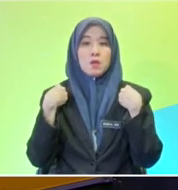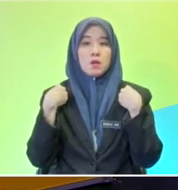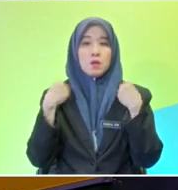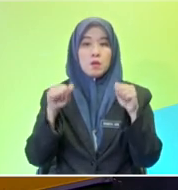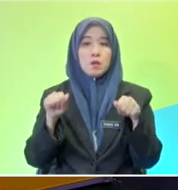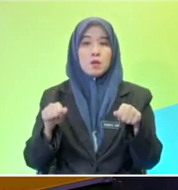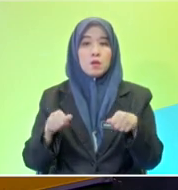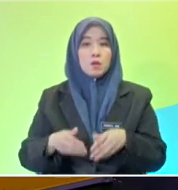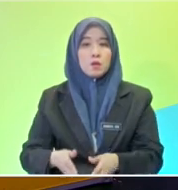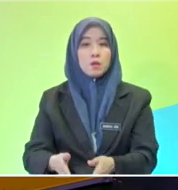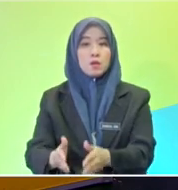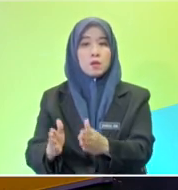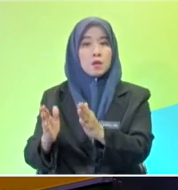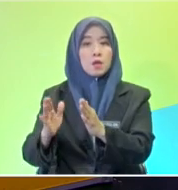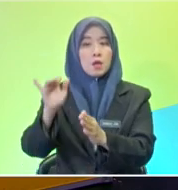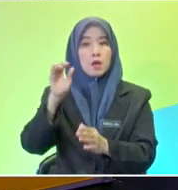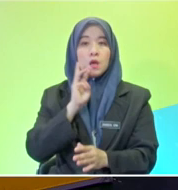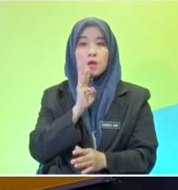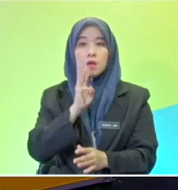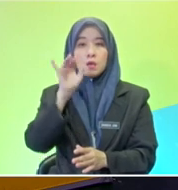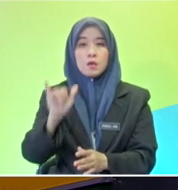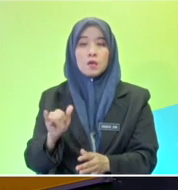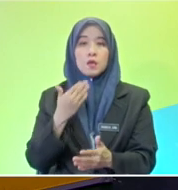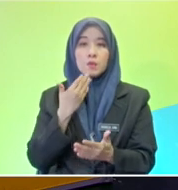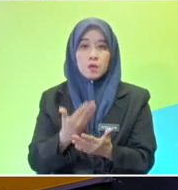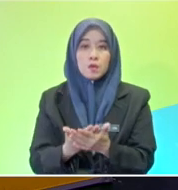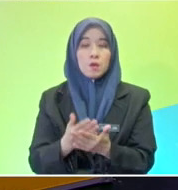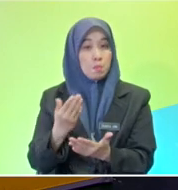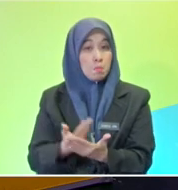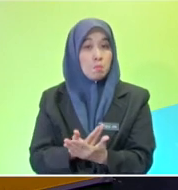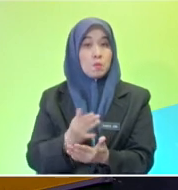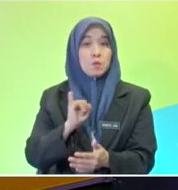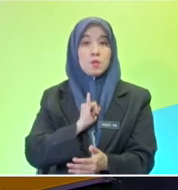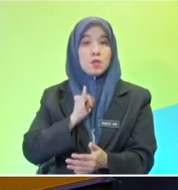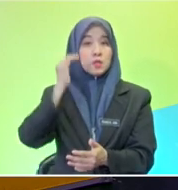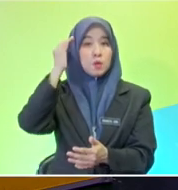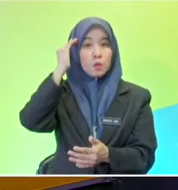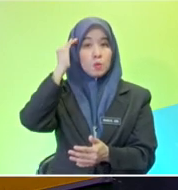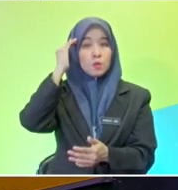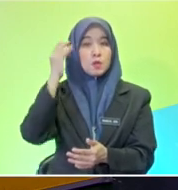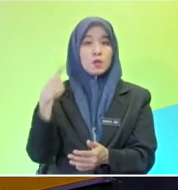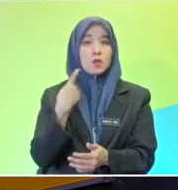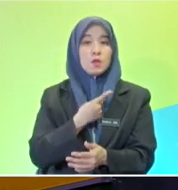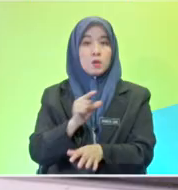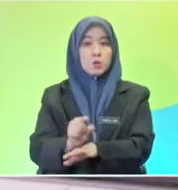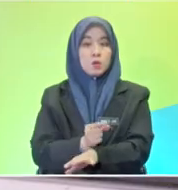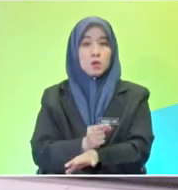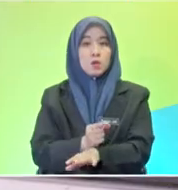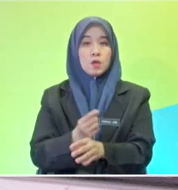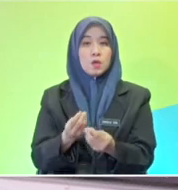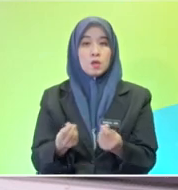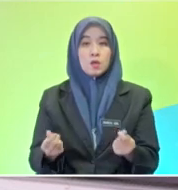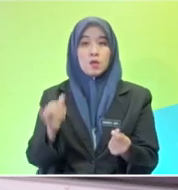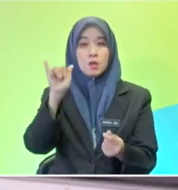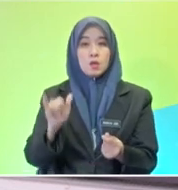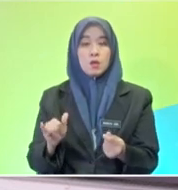mengalirkan air yang baik. Baru saya tahu Cik Su. Maknanya kita kena guna tanah yang sesuai, yang kandungan ni pun